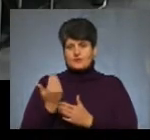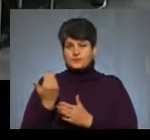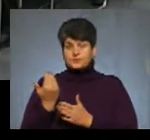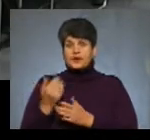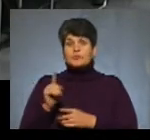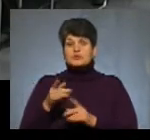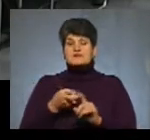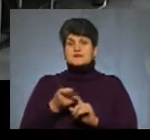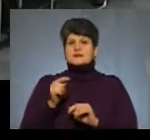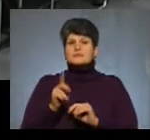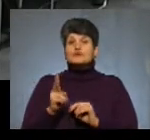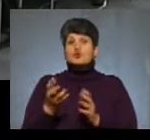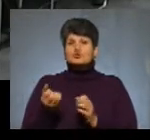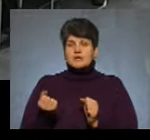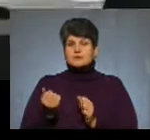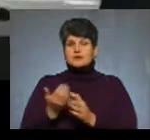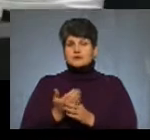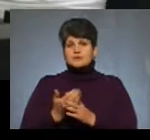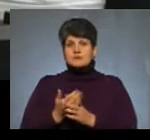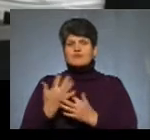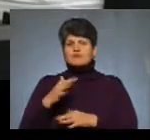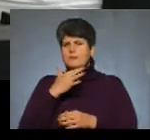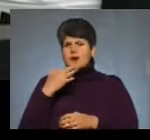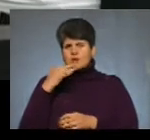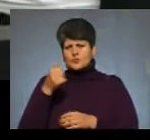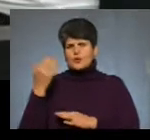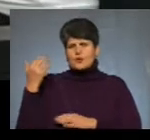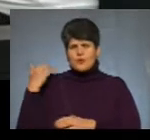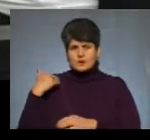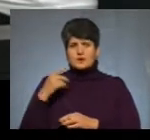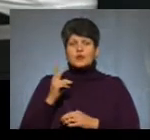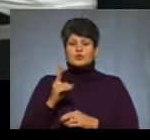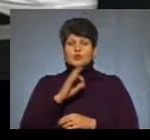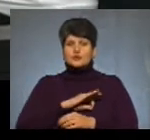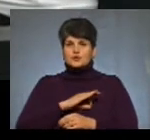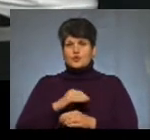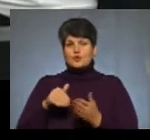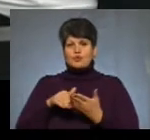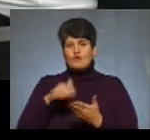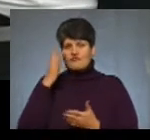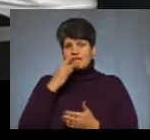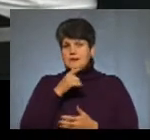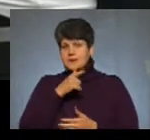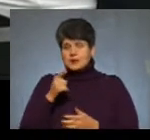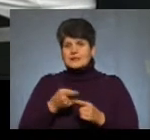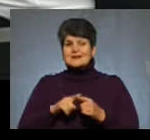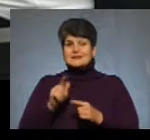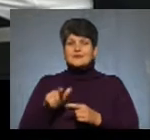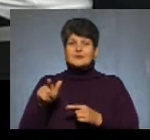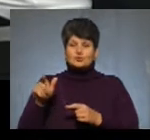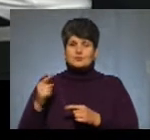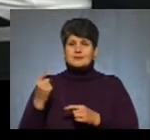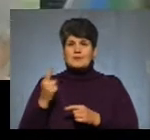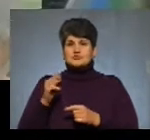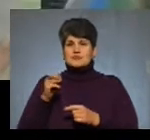стосуватиметься тих, хто отримує субсидію чи пільгу вже багато років, у тому числі користується допомогою в літній період. Ці люди, каже Галина Горбенко, з